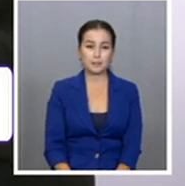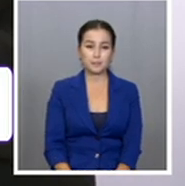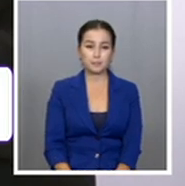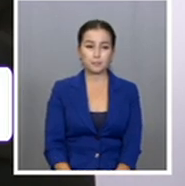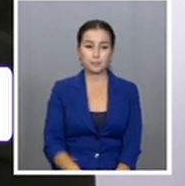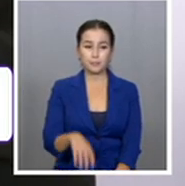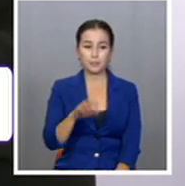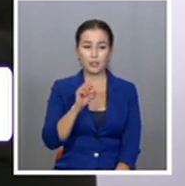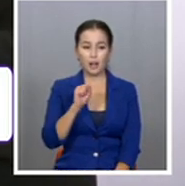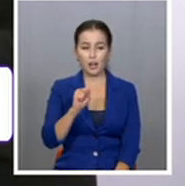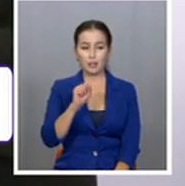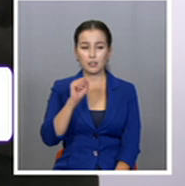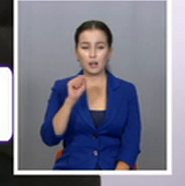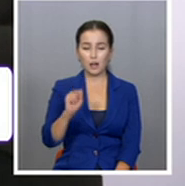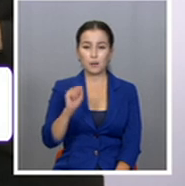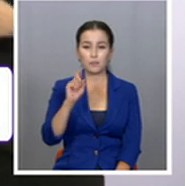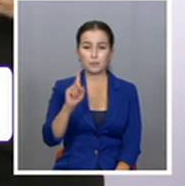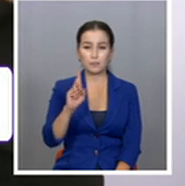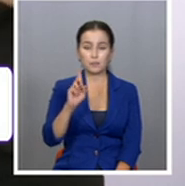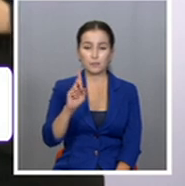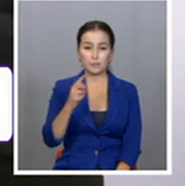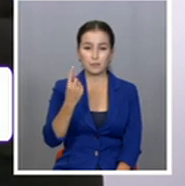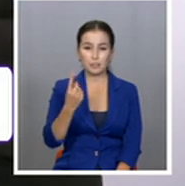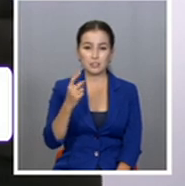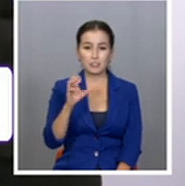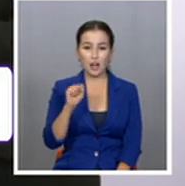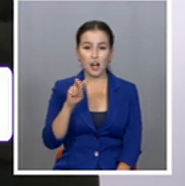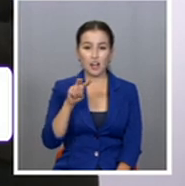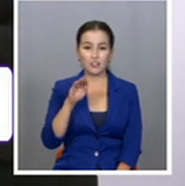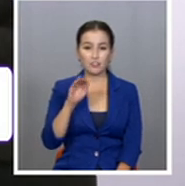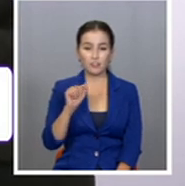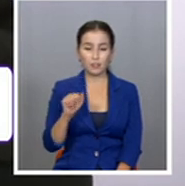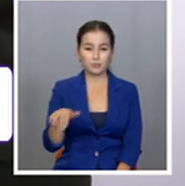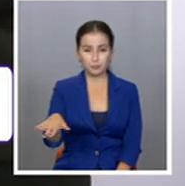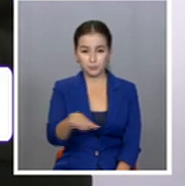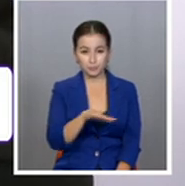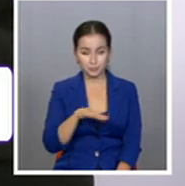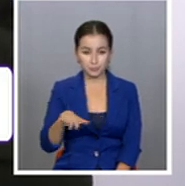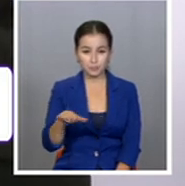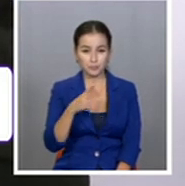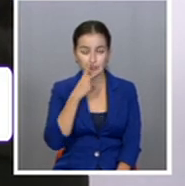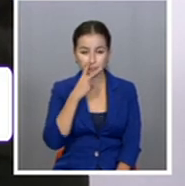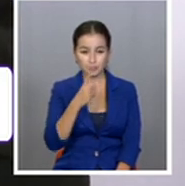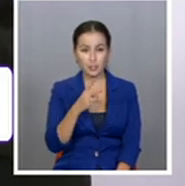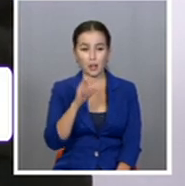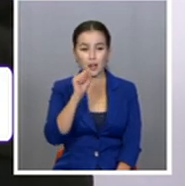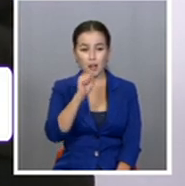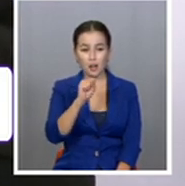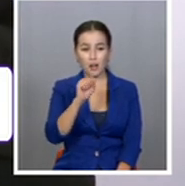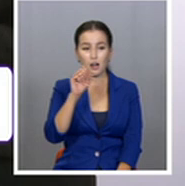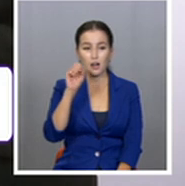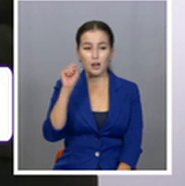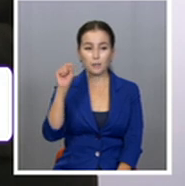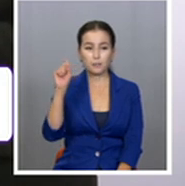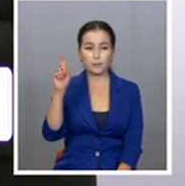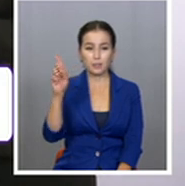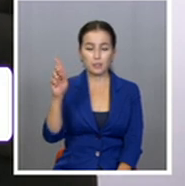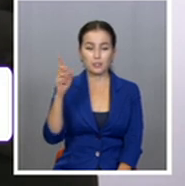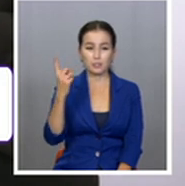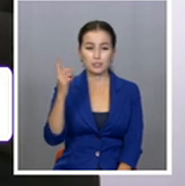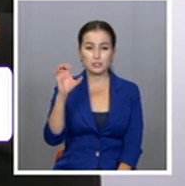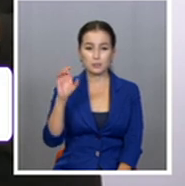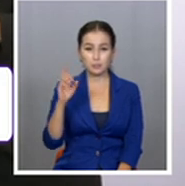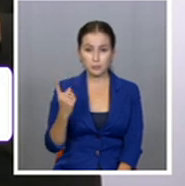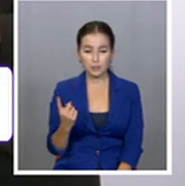А, Б, А1 жазықтығын альфа жазықтығы деп алайық. Енді А, Б1, С1, Д